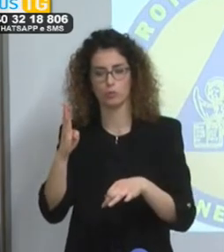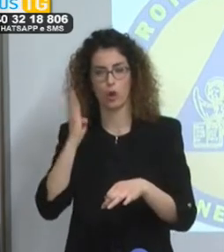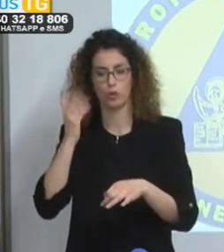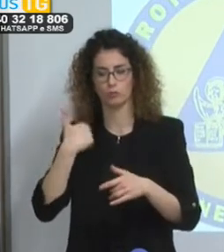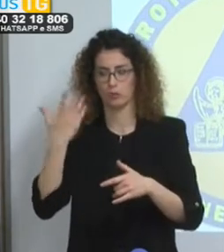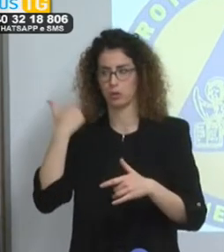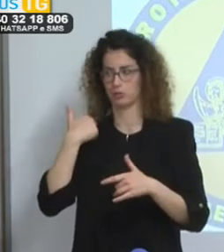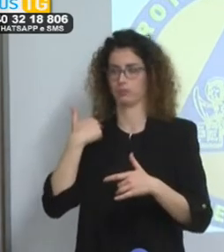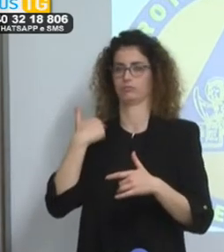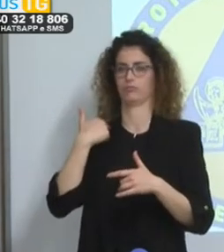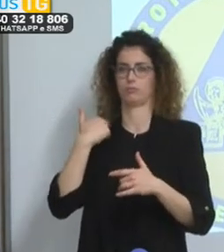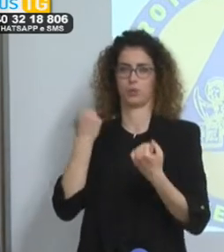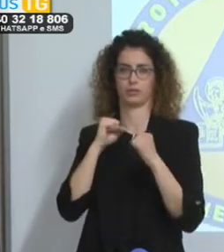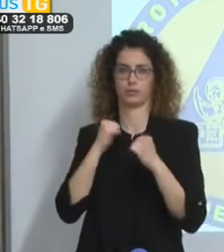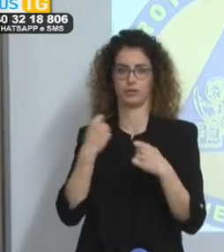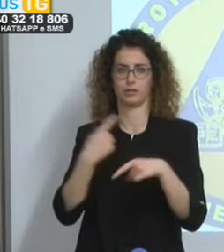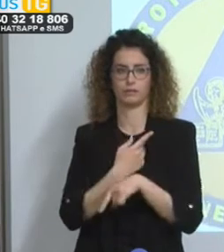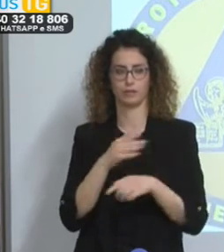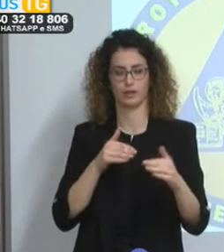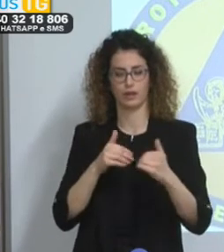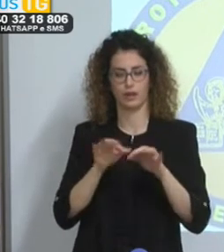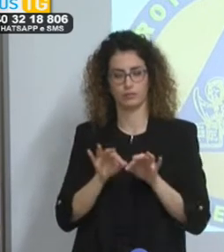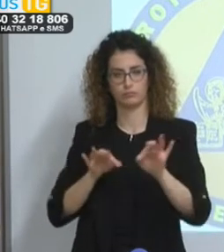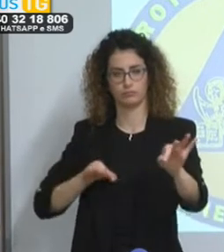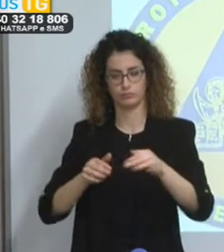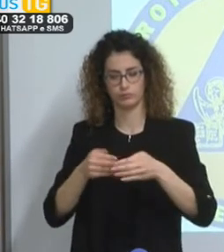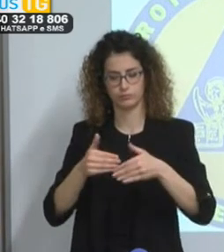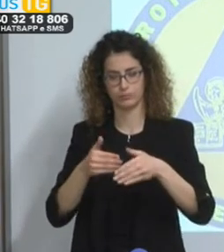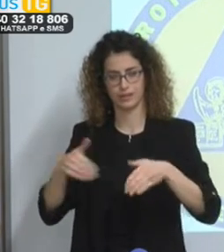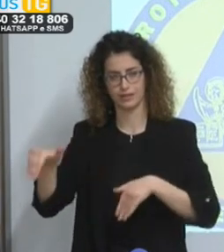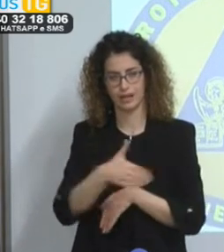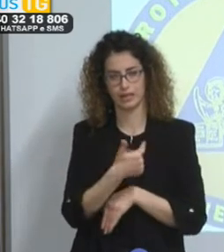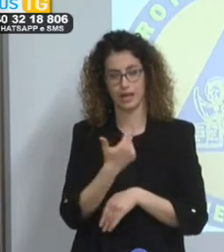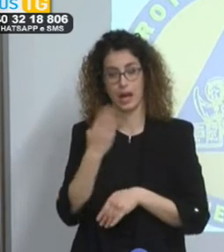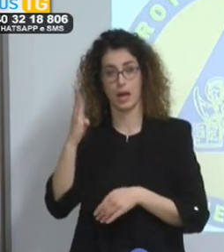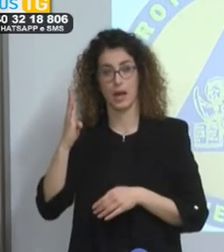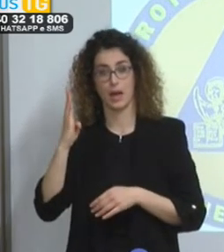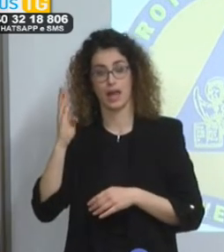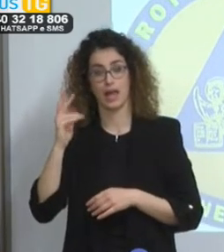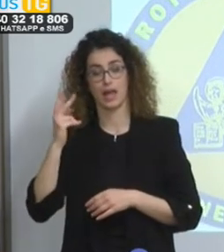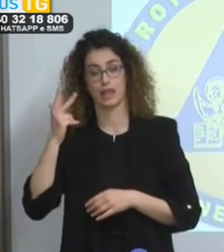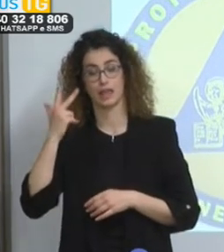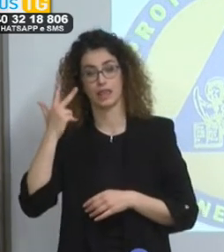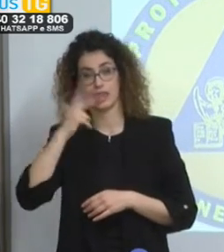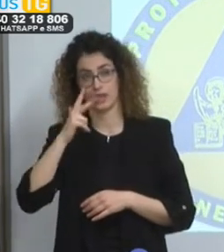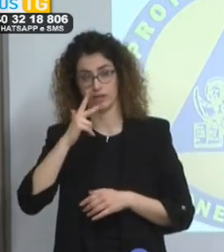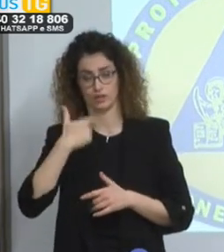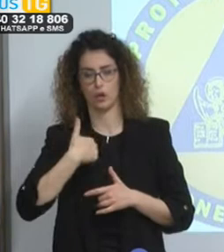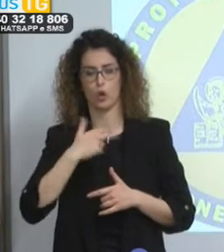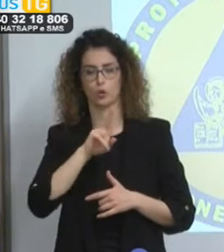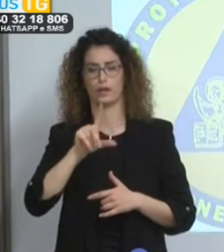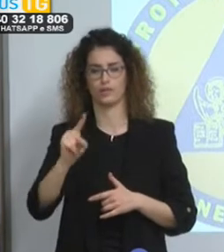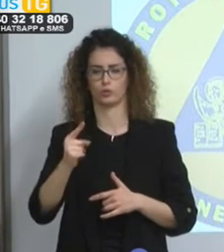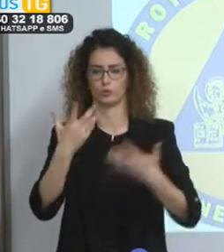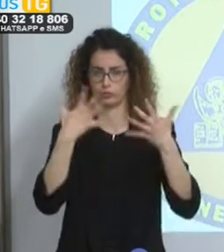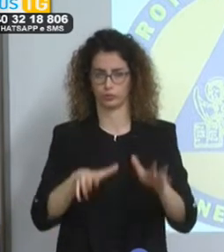quel tratto verso Treviso lo concludiamo assolutamente entro il 2021. e tutta la partita vicentina anche, tranne